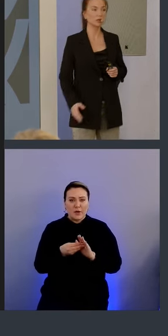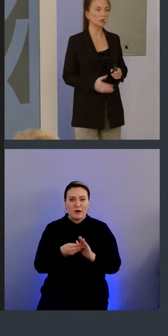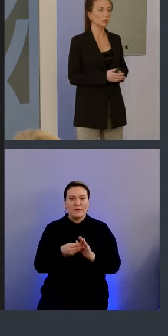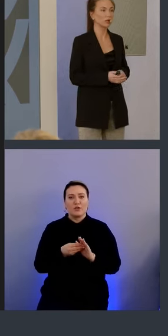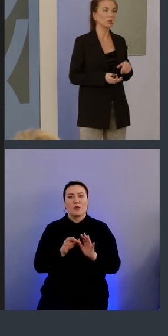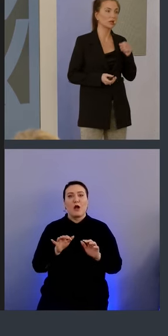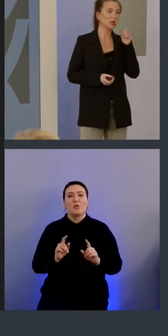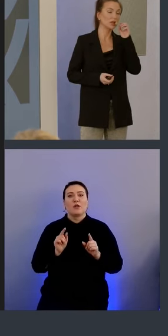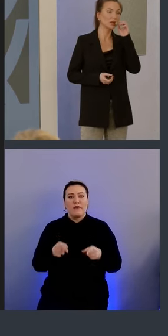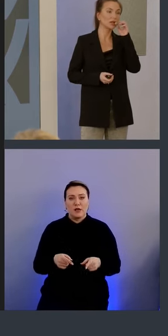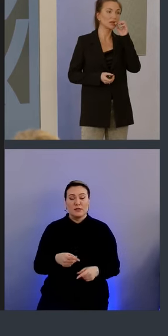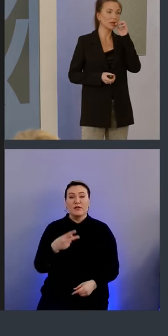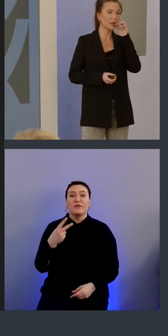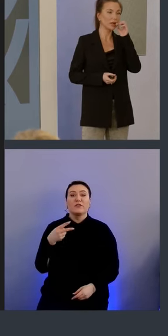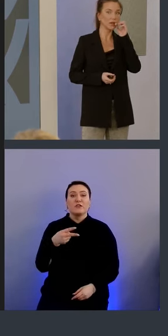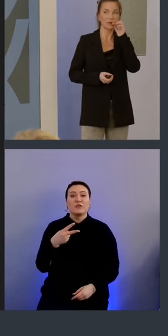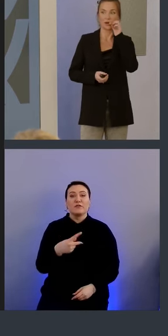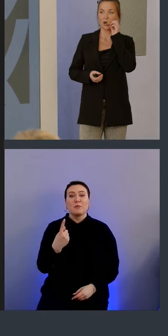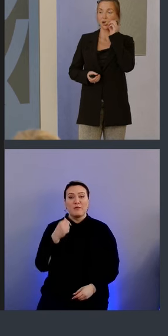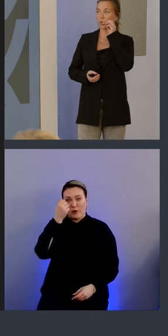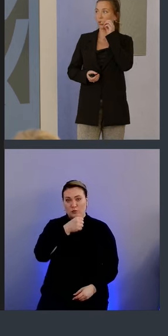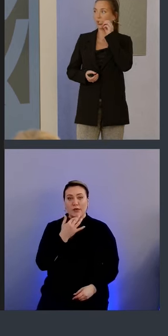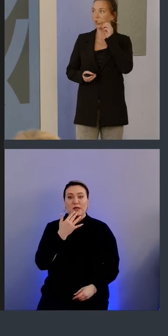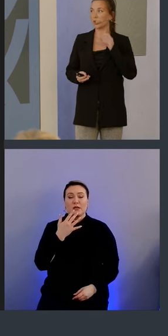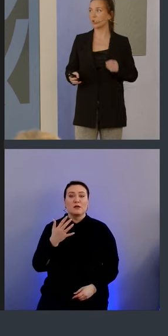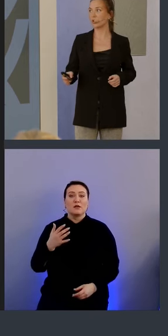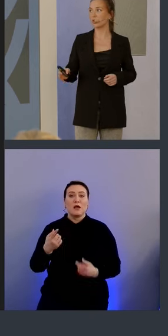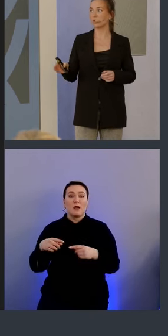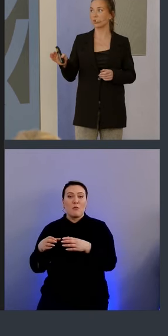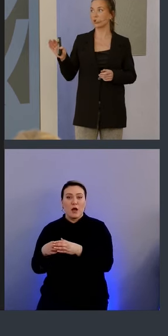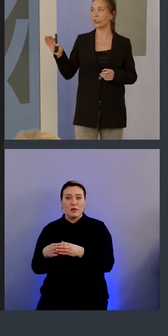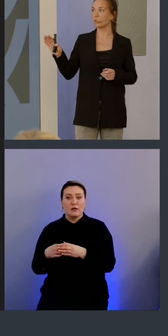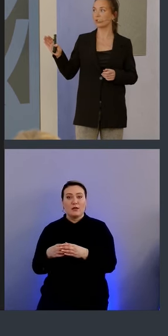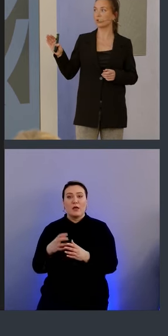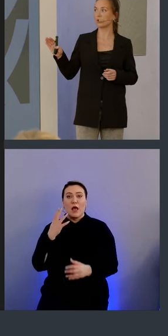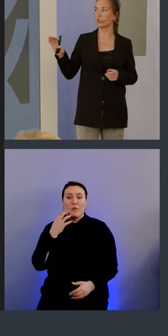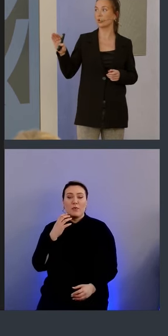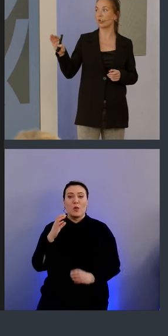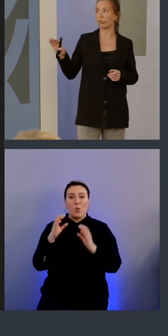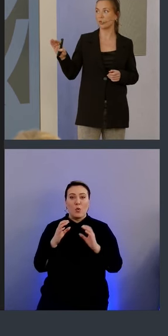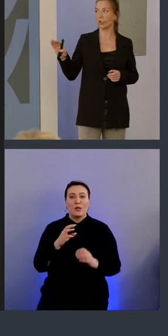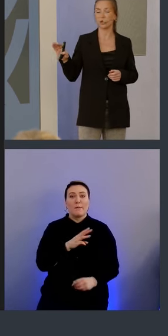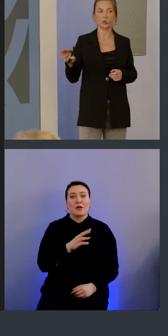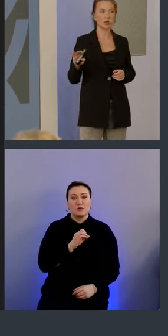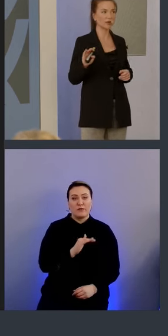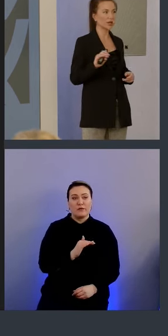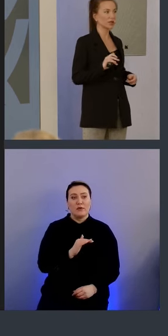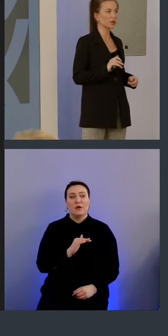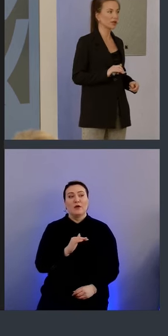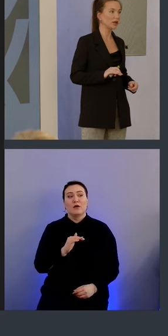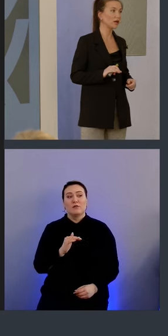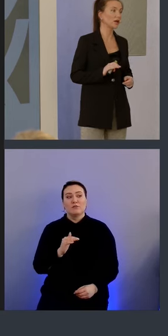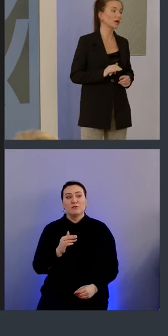2021 году иностранные компании Apple, Google и Microsoft в основу своего нового метода